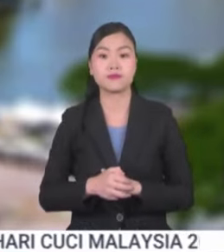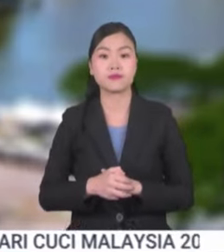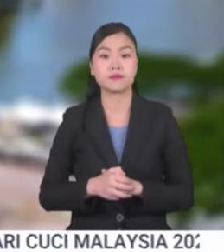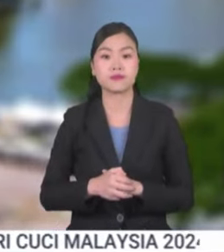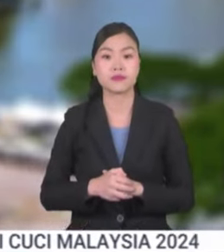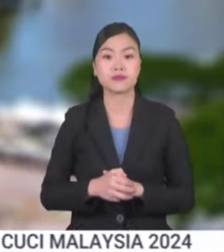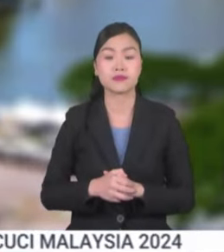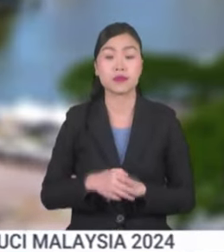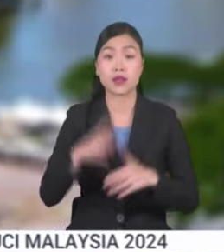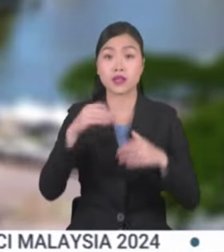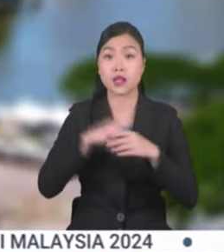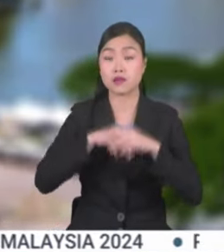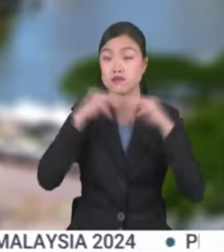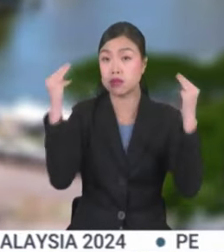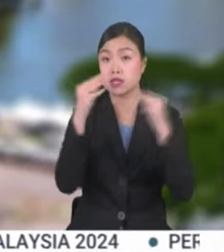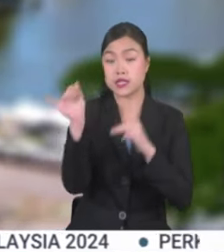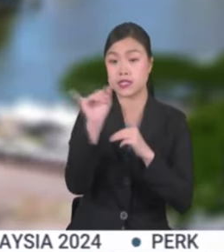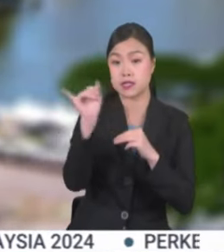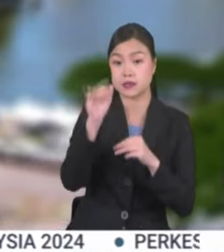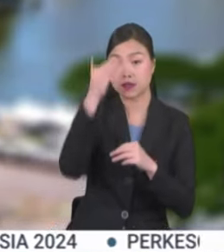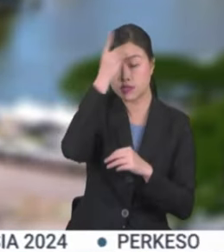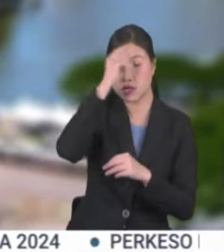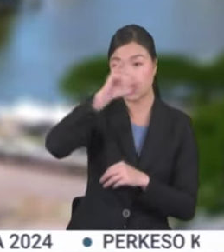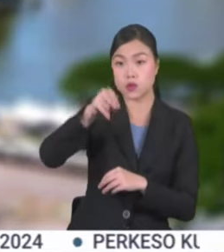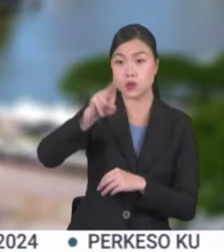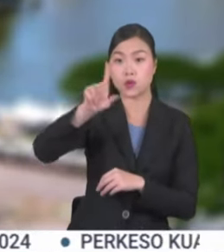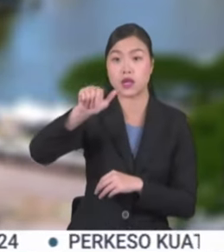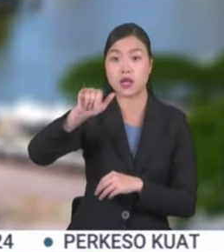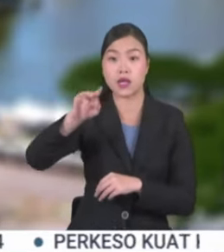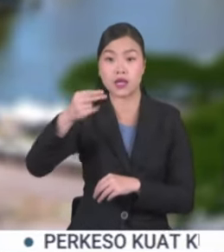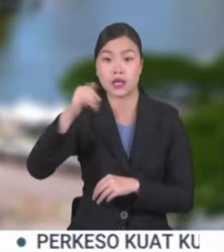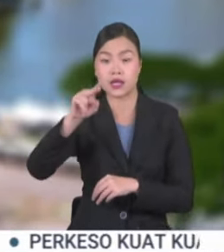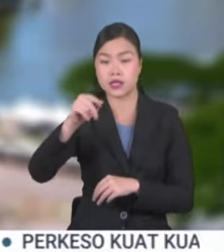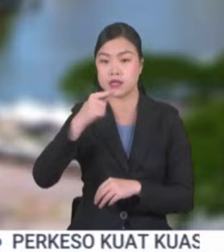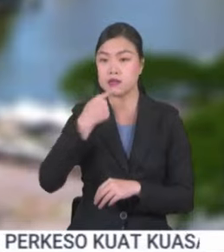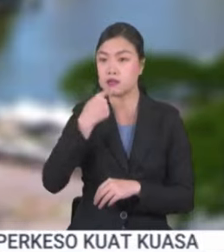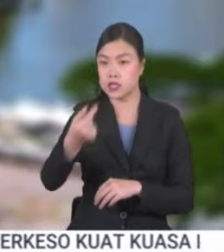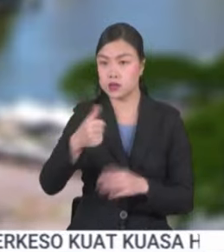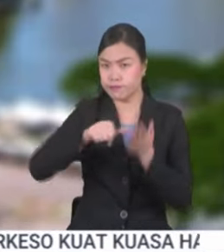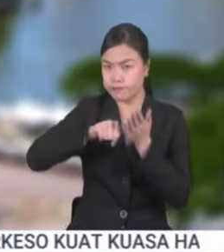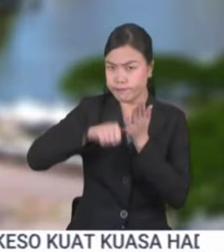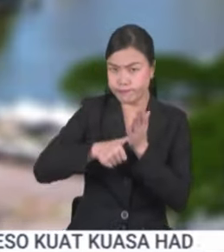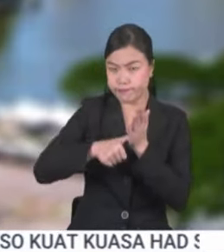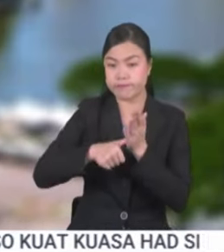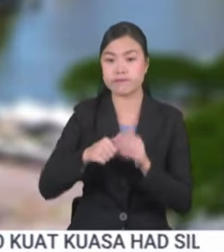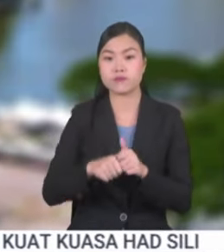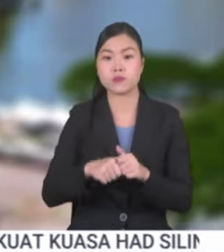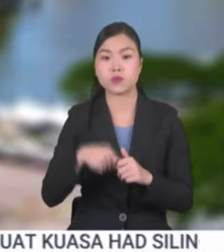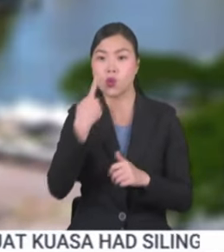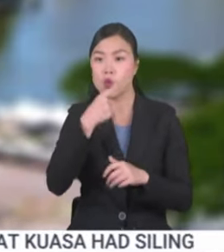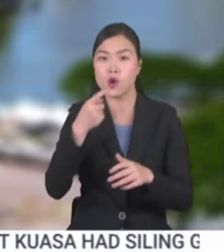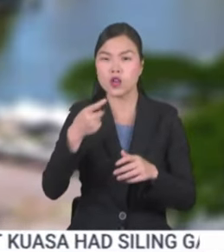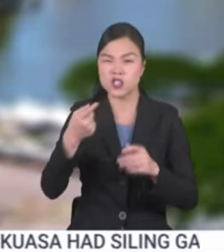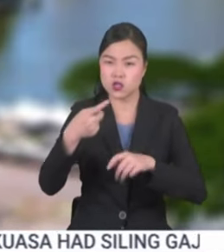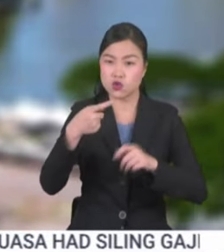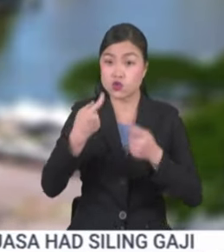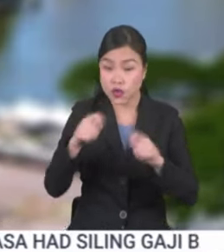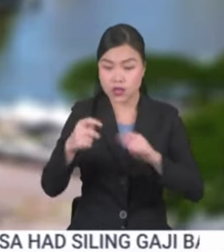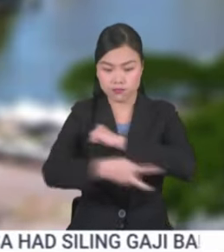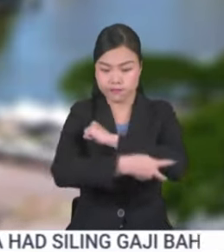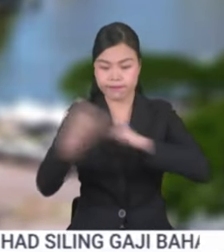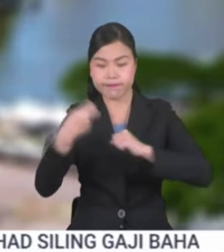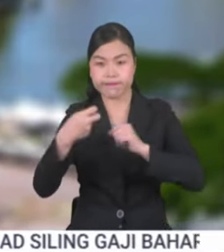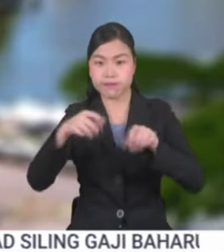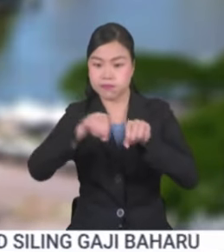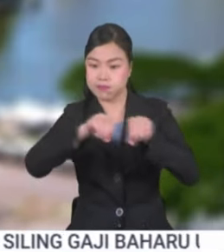Sementara itu, pada majlis sama, Datuk Seri Julaihi memberi amaran tegas kepada individu yang terlibat dalam aktiviti mencuri kabel agar